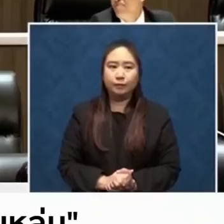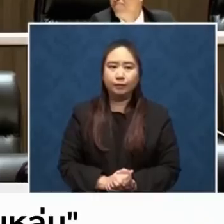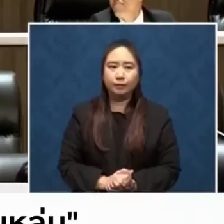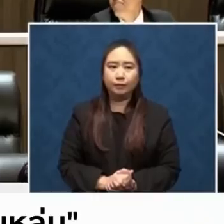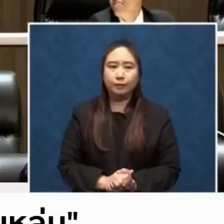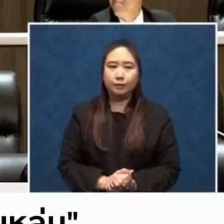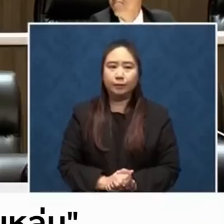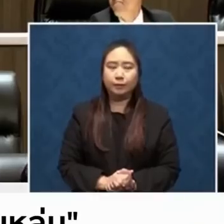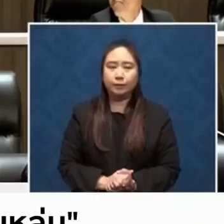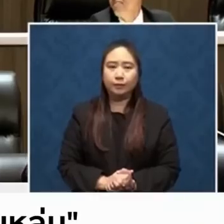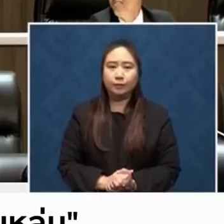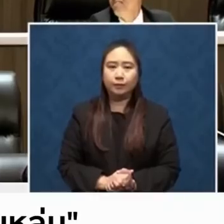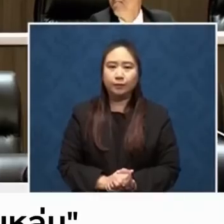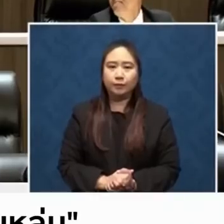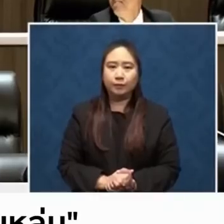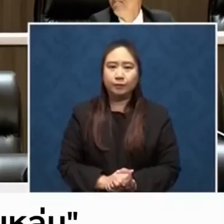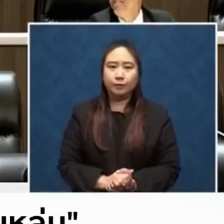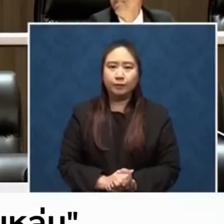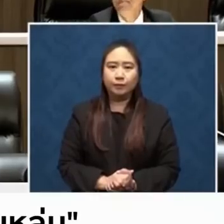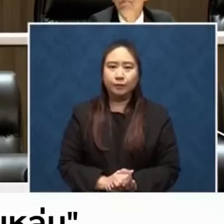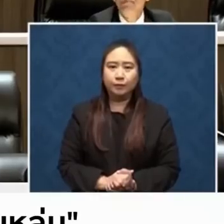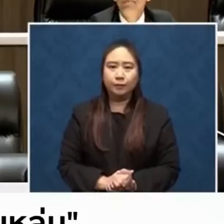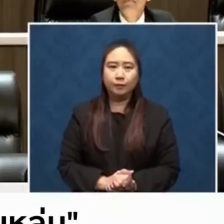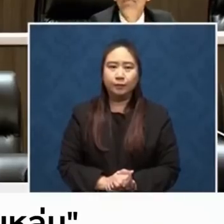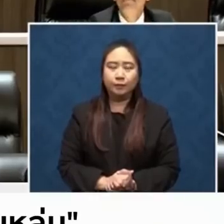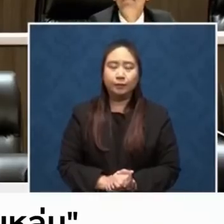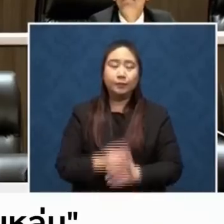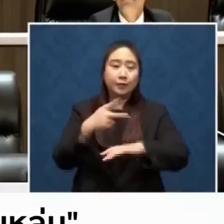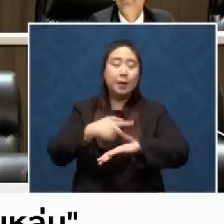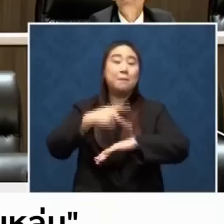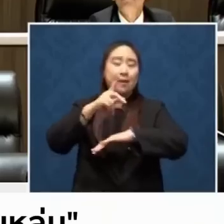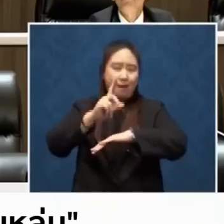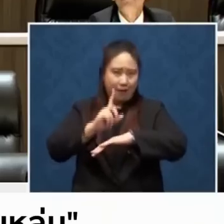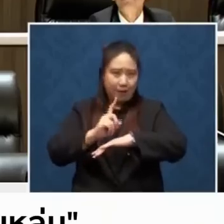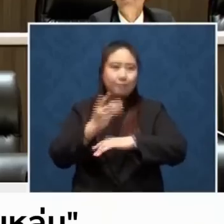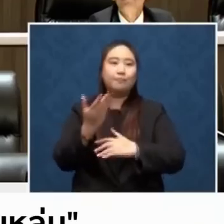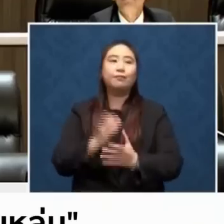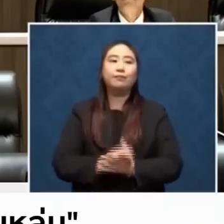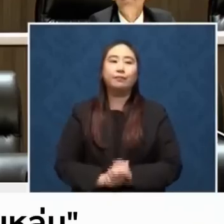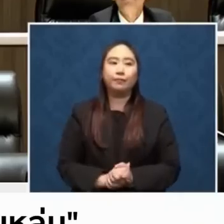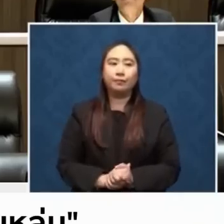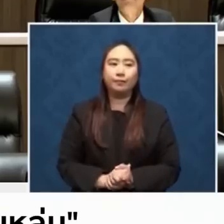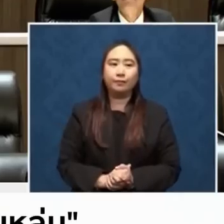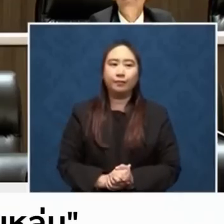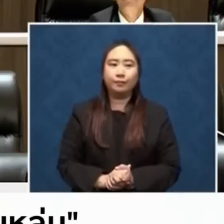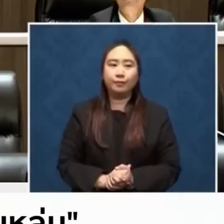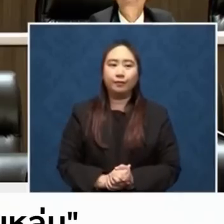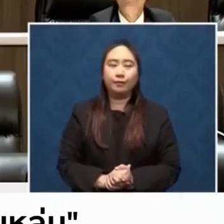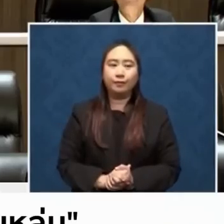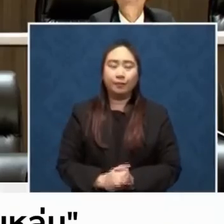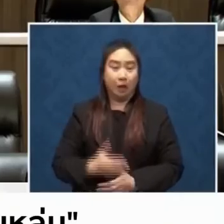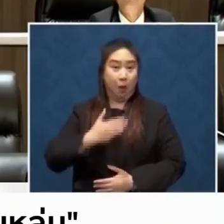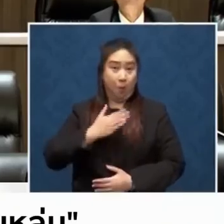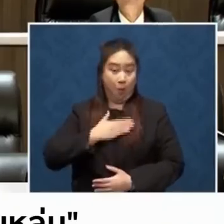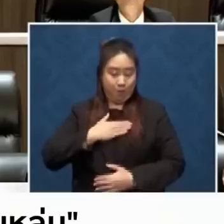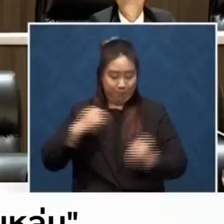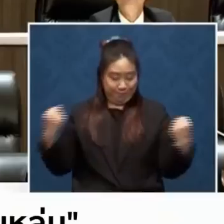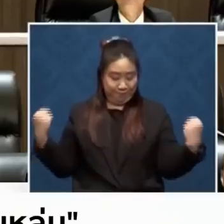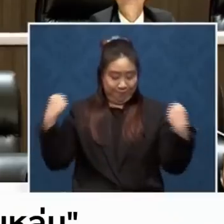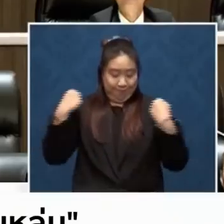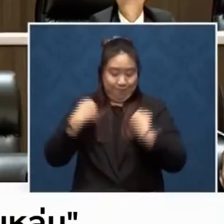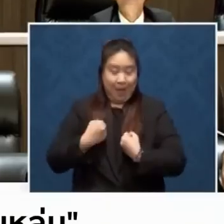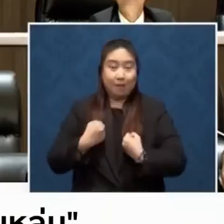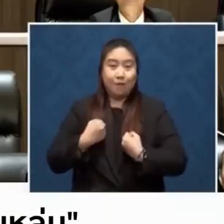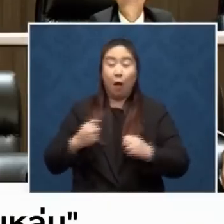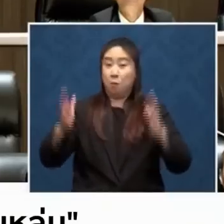การปฏิบัติงานของกลุ่มไรเดอร์ค่ะอย่างเช่นเรื่องของค่ารอบที่ไม่เป็นธรรมค่าบำรุงค่าเสื่อมสภาพทางแก้ที่ดีที่สุดก็คือแ